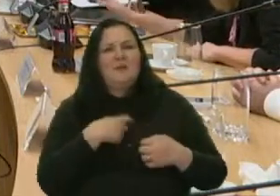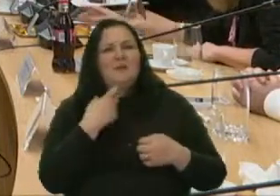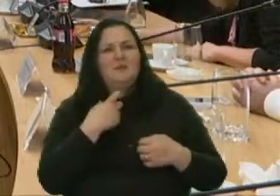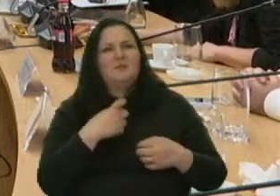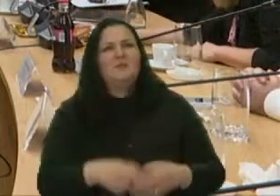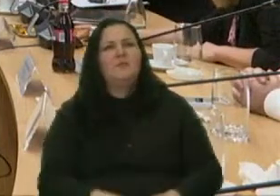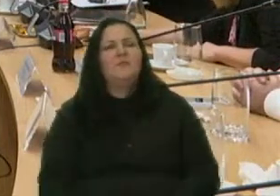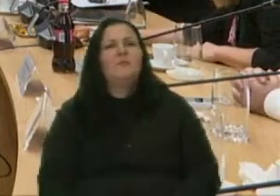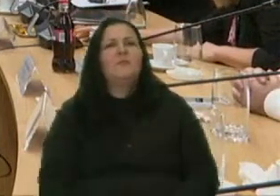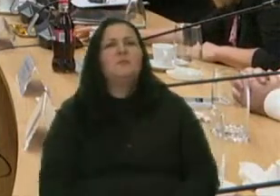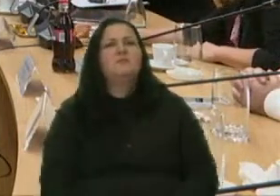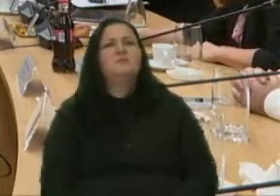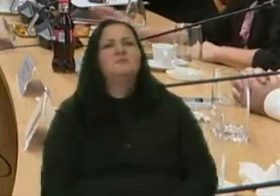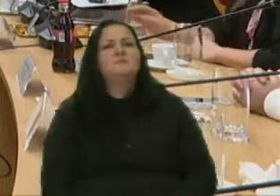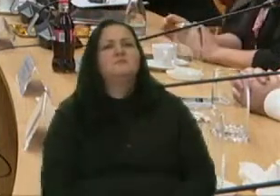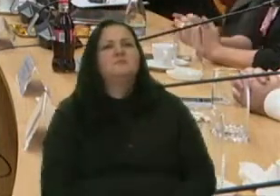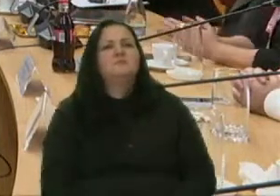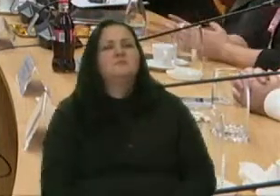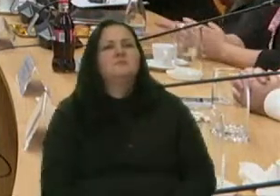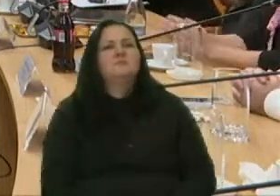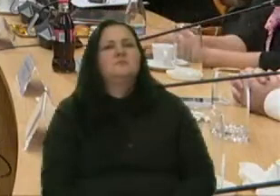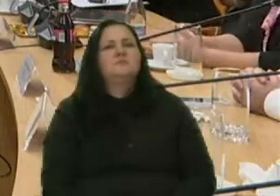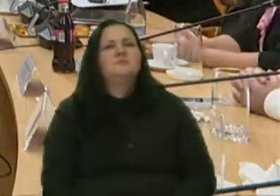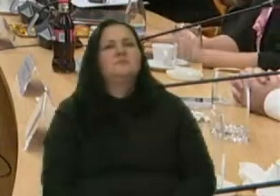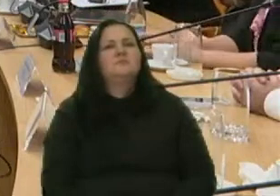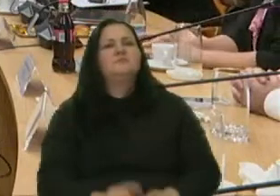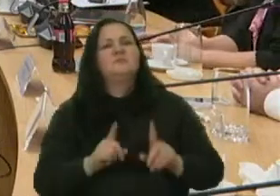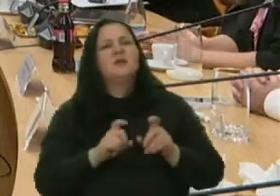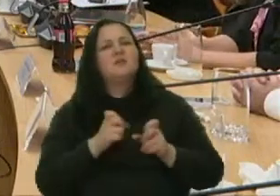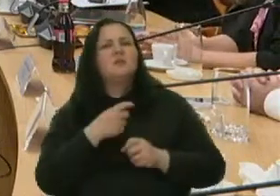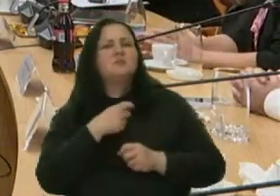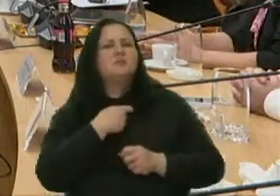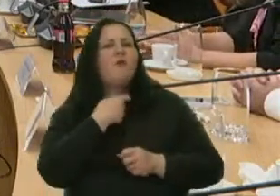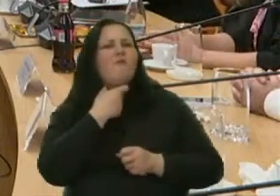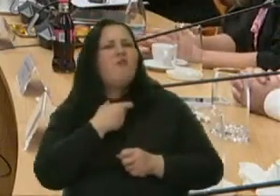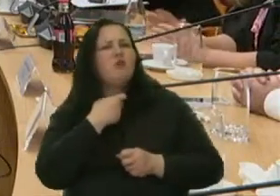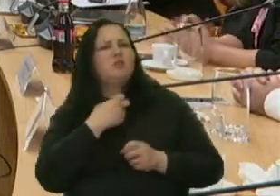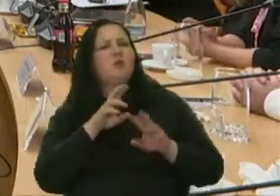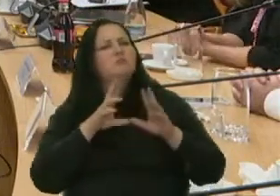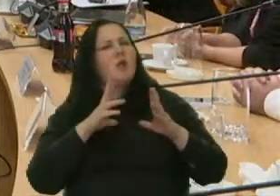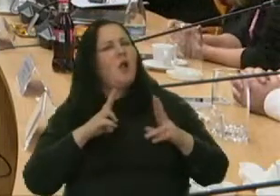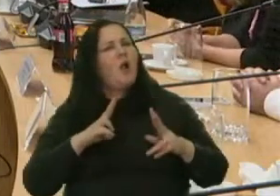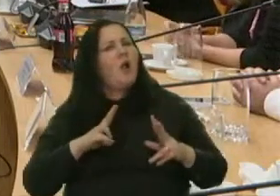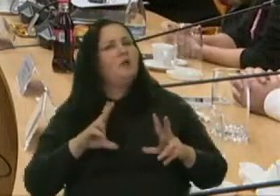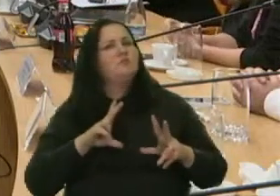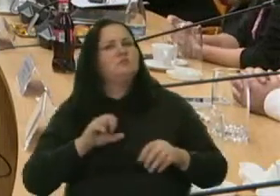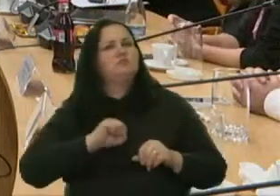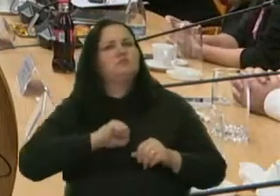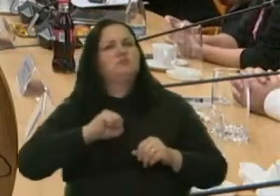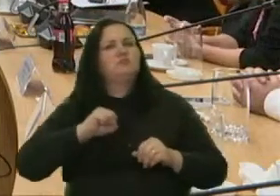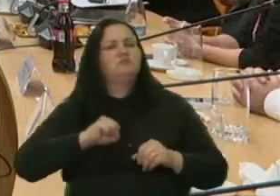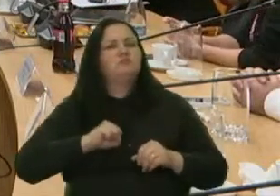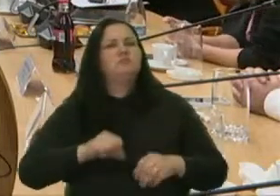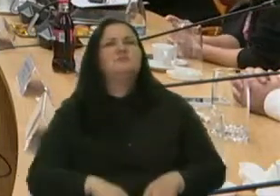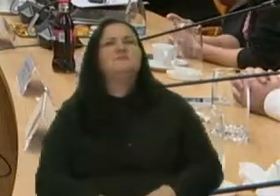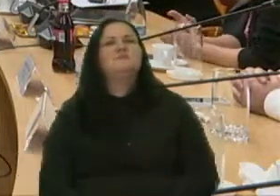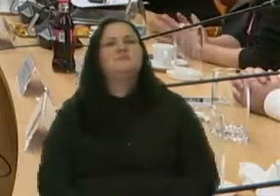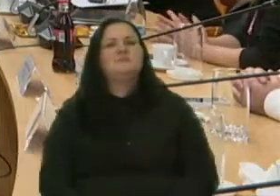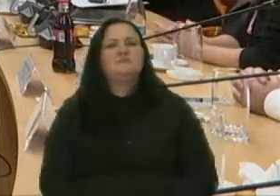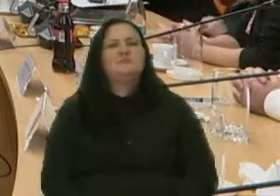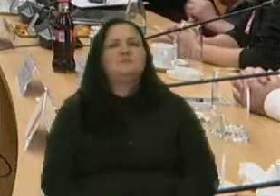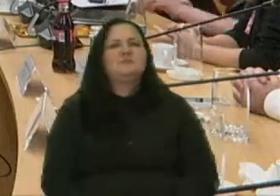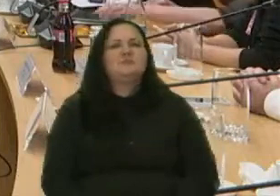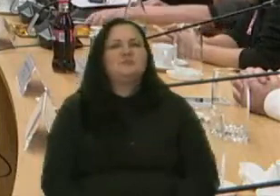aveți dreptate î cer scuze eu mi am cerut scuze dacă am folosit un cuvânt impropriu nu am avut nu am avut intenția de a l folosi în sens